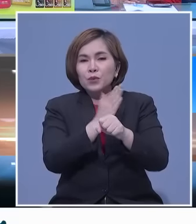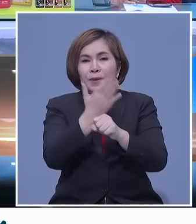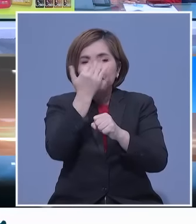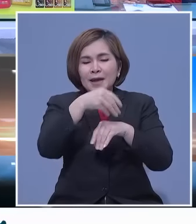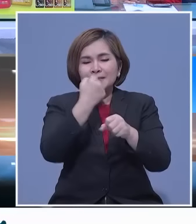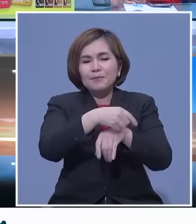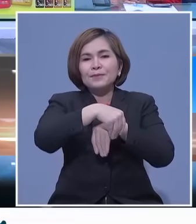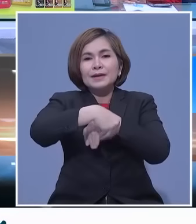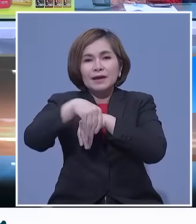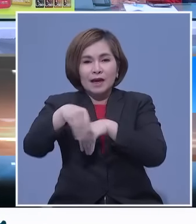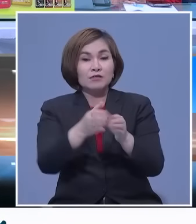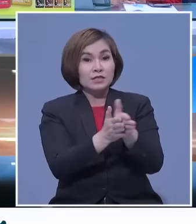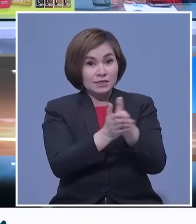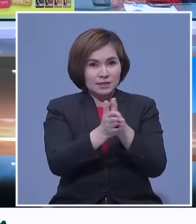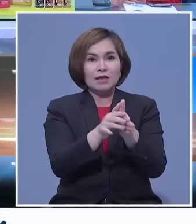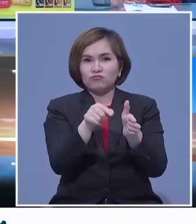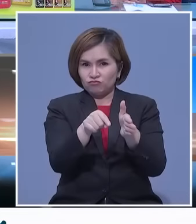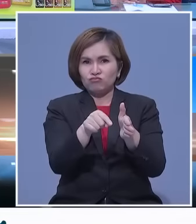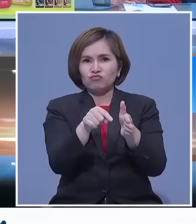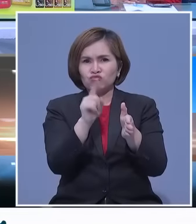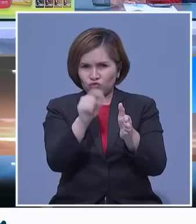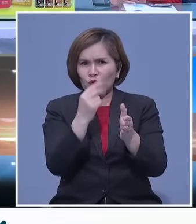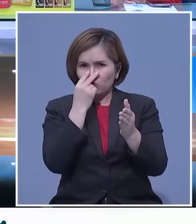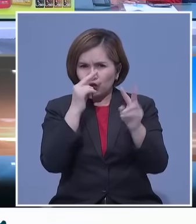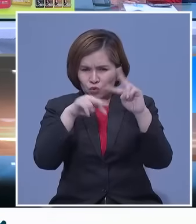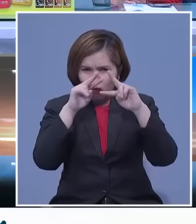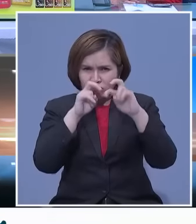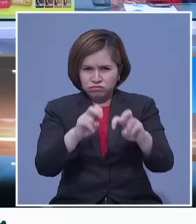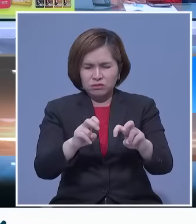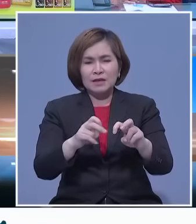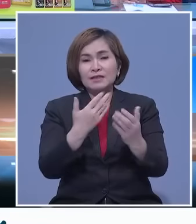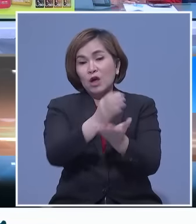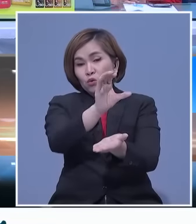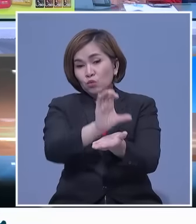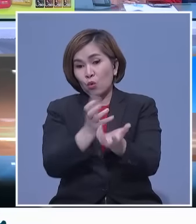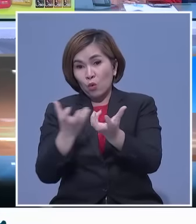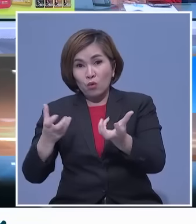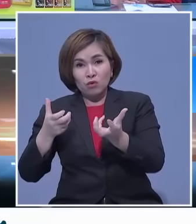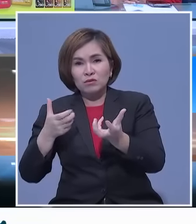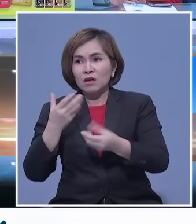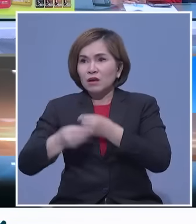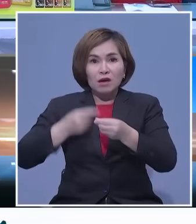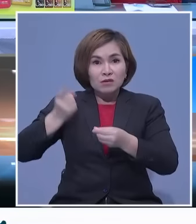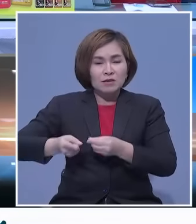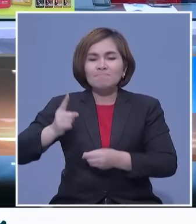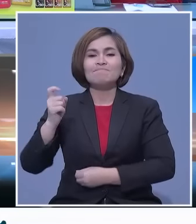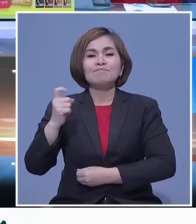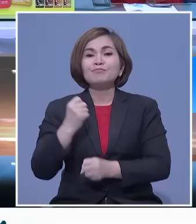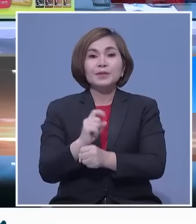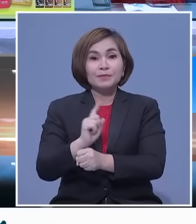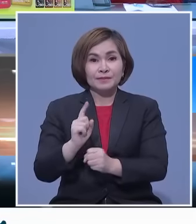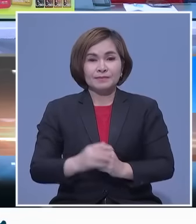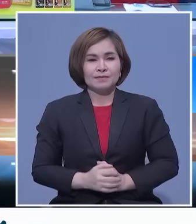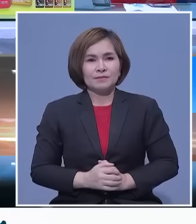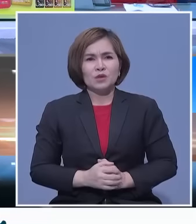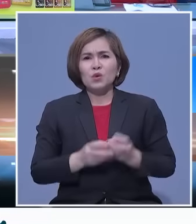เครือข่ายสุดท้ายมันจะเข้าขายเป็นแชร์ลูกโซ่หรือไม่อันนี้ก็ต้องไปตรวจสอบกันอเป็นการระดมทุนที่สินค้าพอเอาไปก็ขายไม่ได้จริงเรามาดูนะ